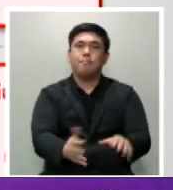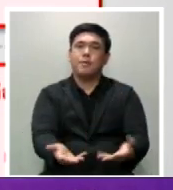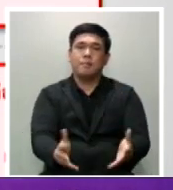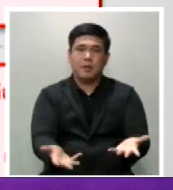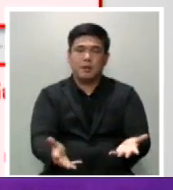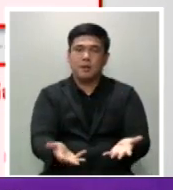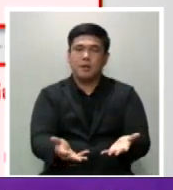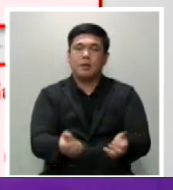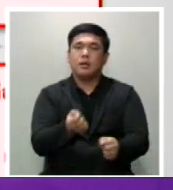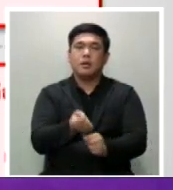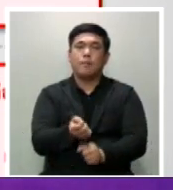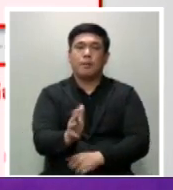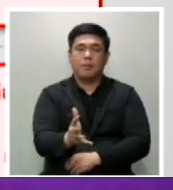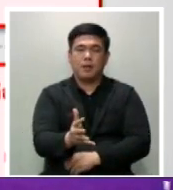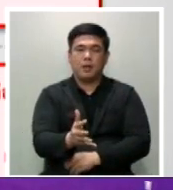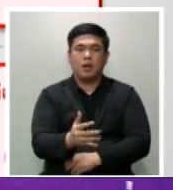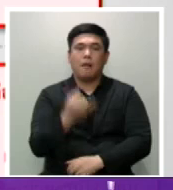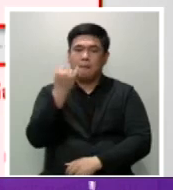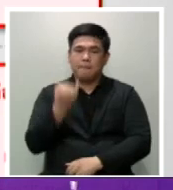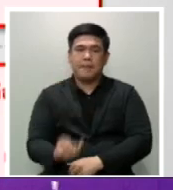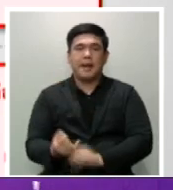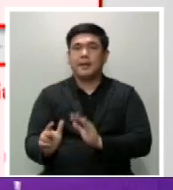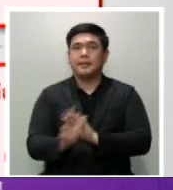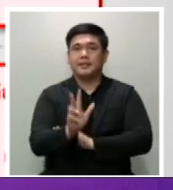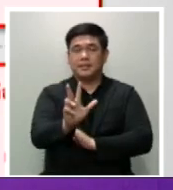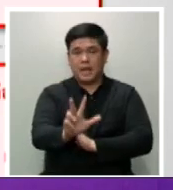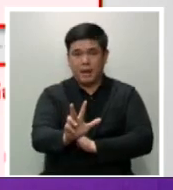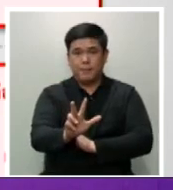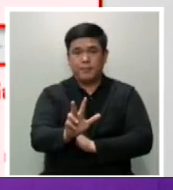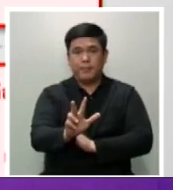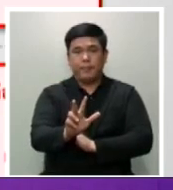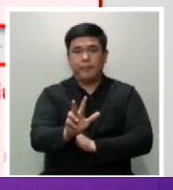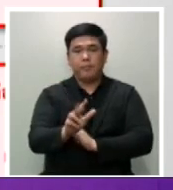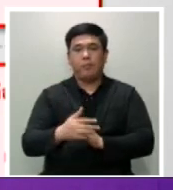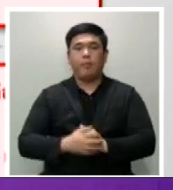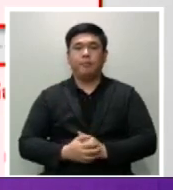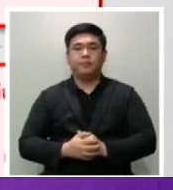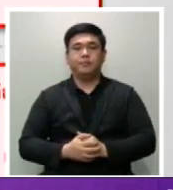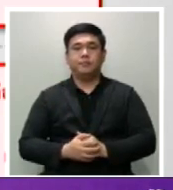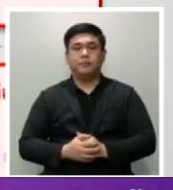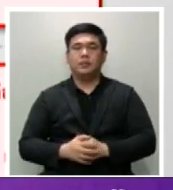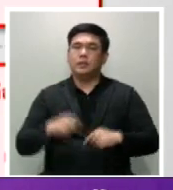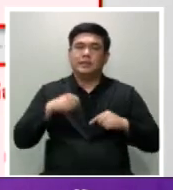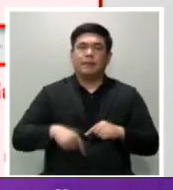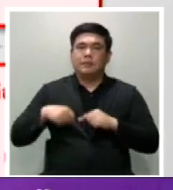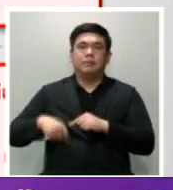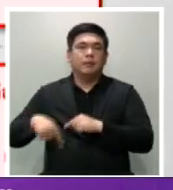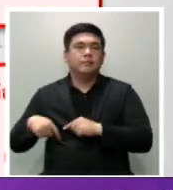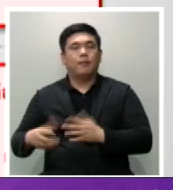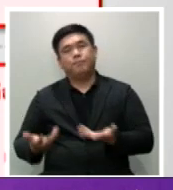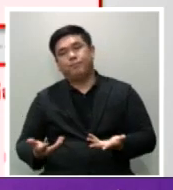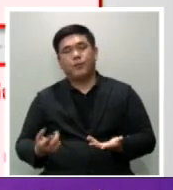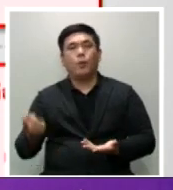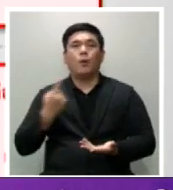ดเดียวจึงตัดสินให้เราแพ้อีกครั้งหนึ่งเป็นครั้งที่สามทีนี้จะซ้ำซากหรือซ้ำเสริมก็แล้วแต่